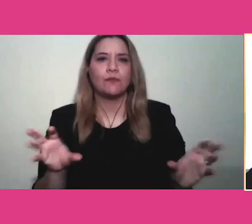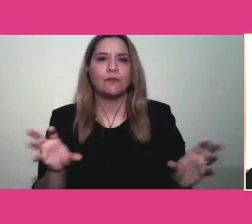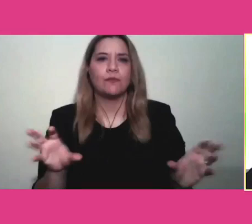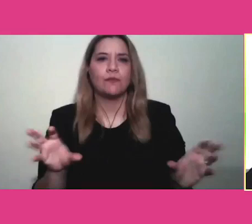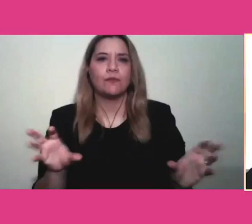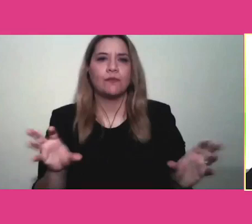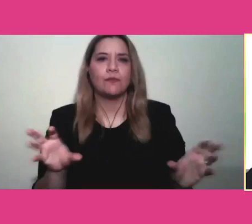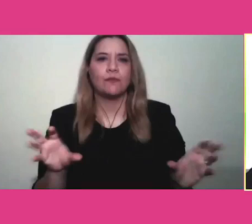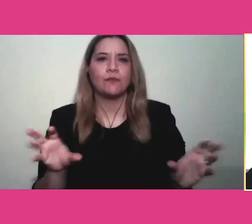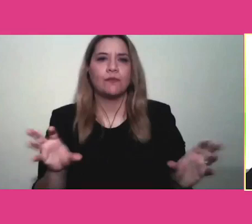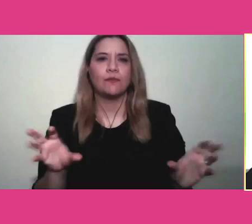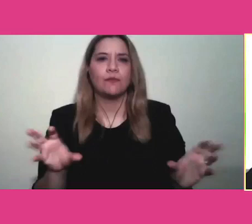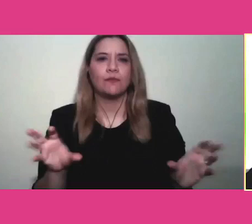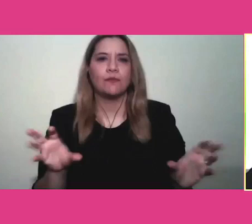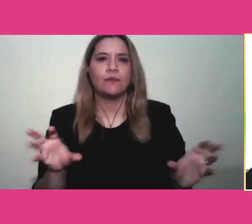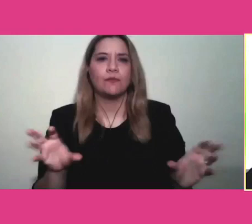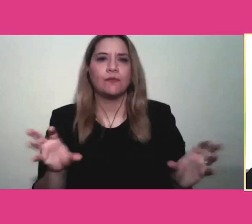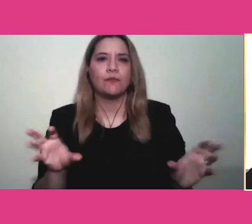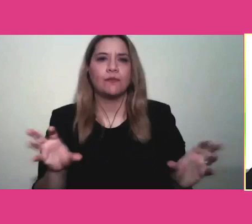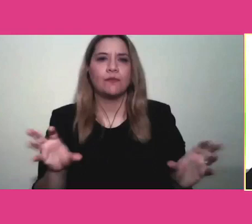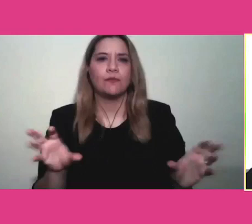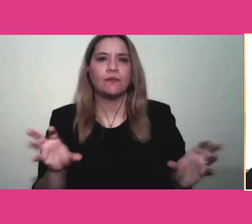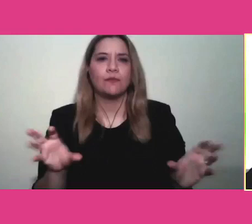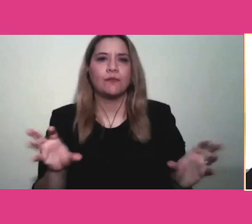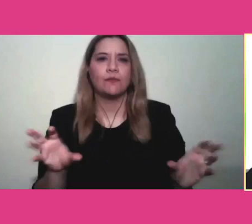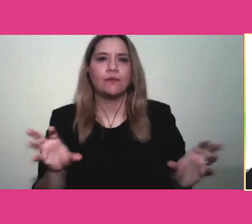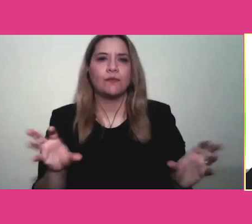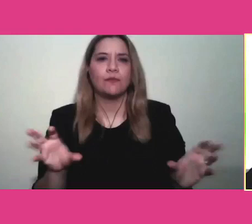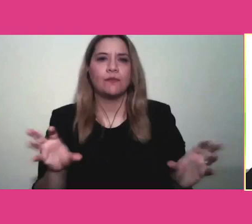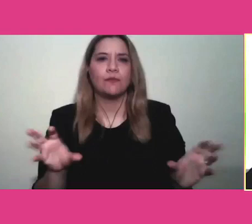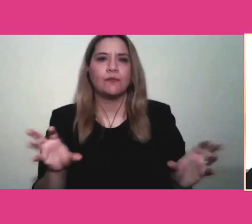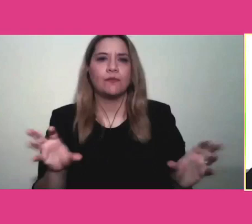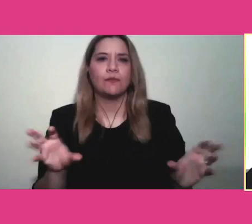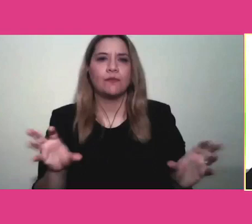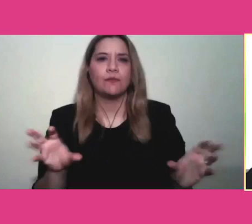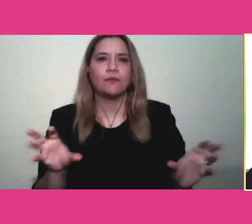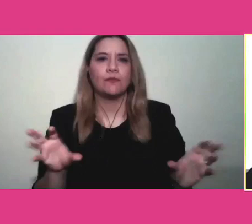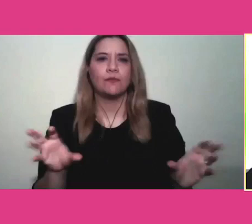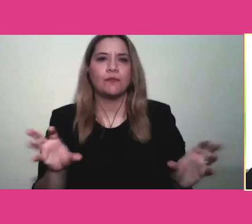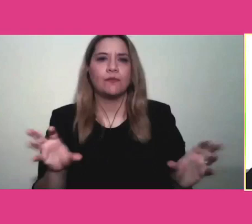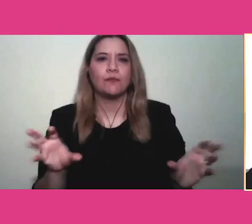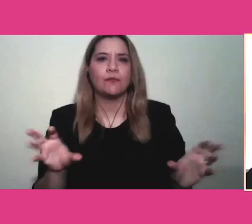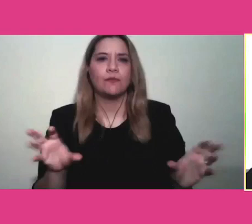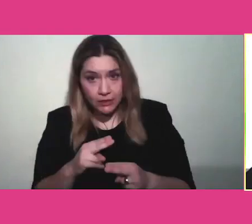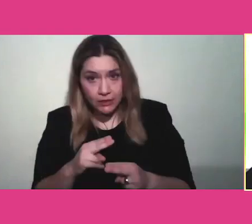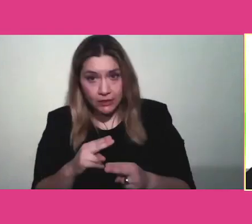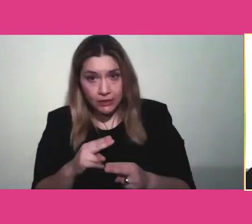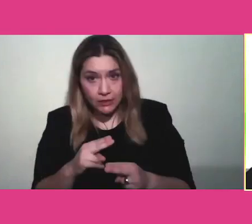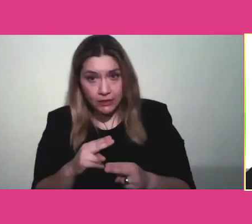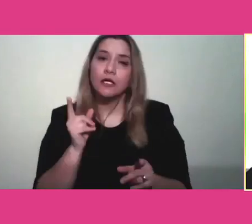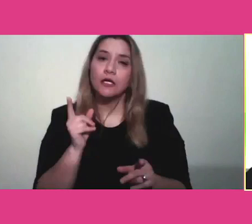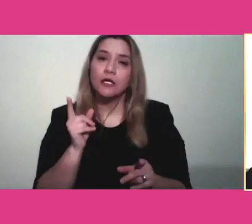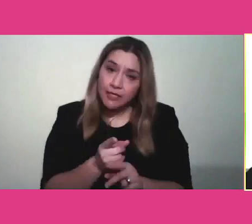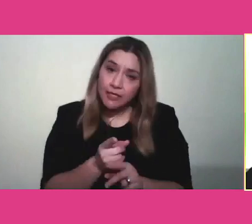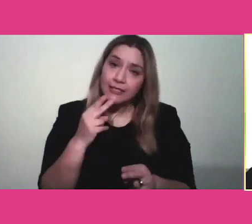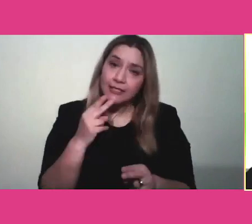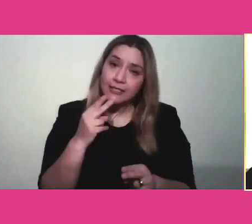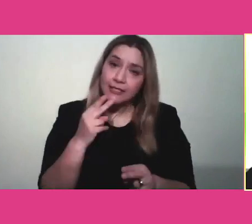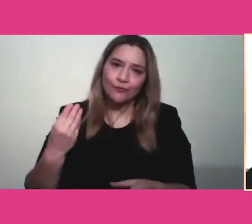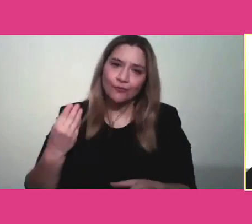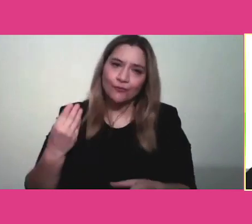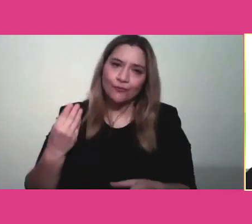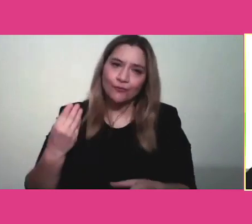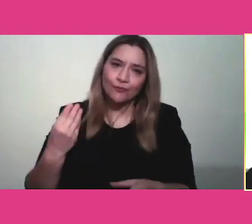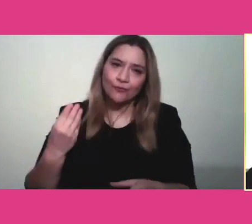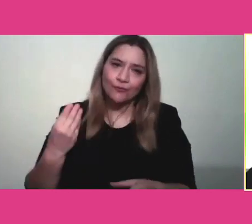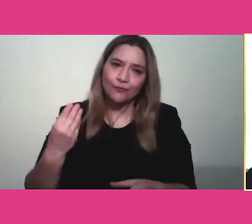στον τομέα αυτό. Ασφαλώς, επειδή όπως είπαμε είναι πολύτιμες συνεργασίες, είναι ιδιαίτερα σημαντικό που είμαστε και εμείς μέρος του